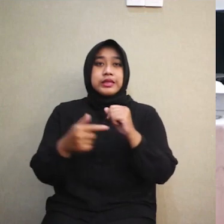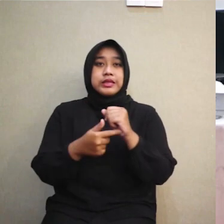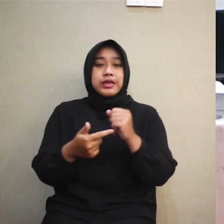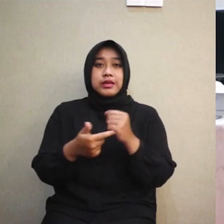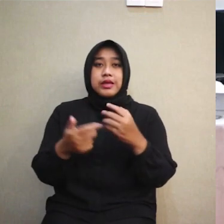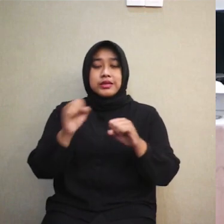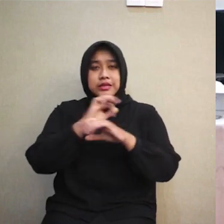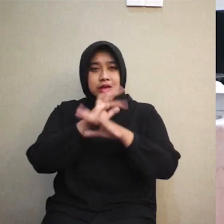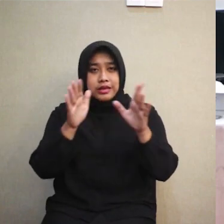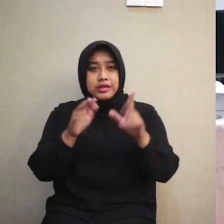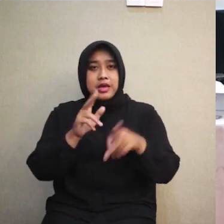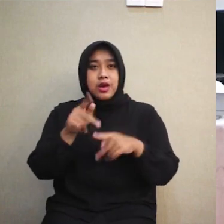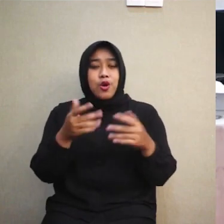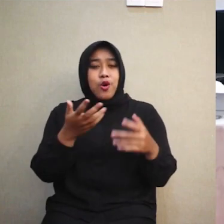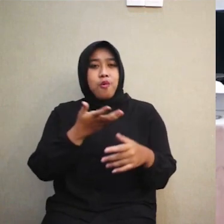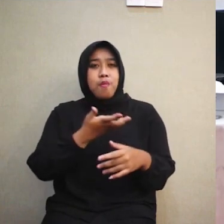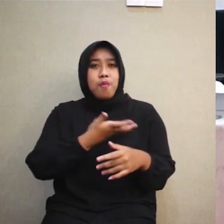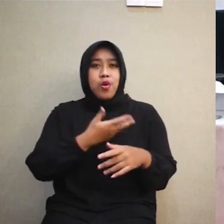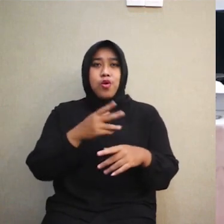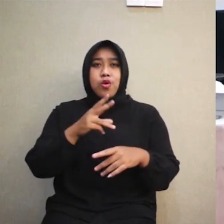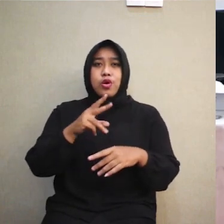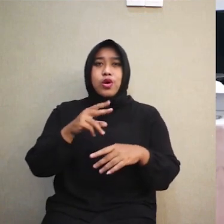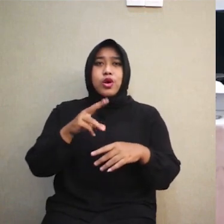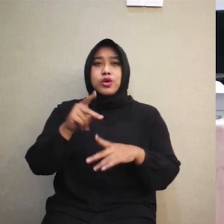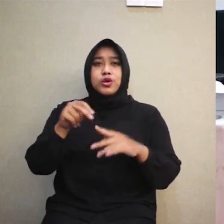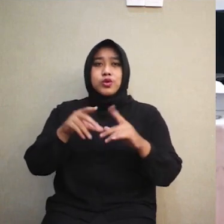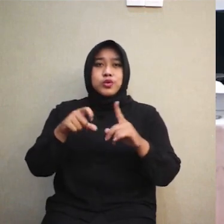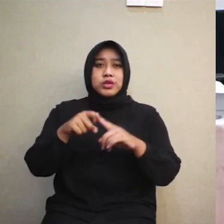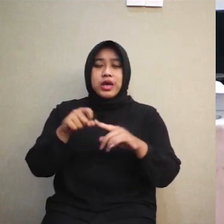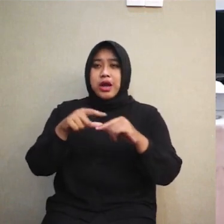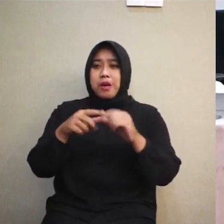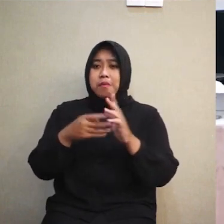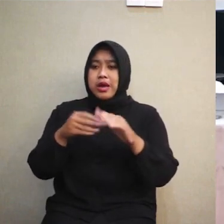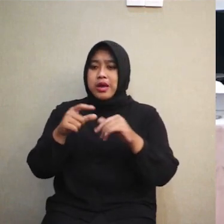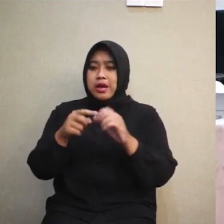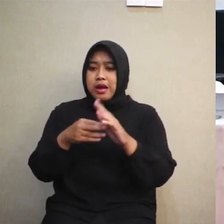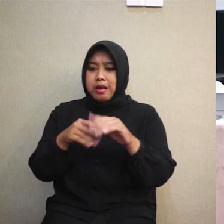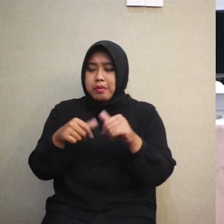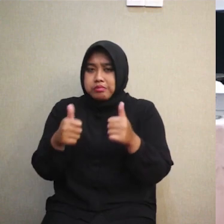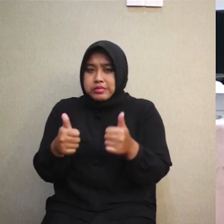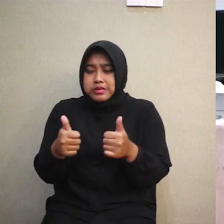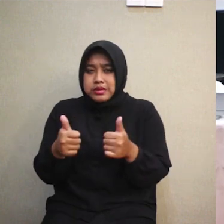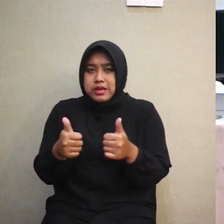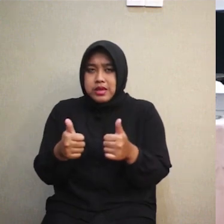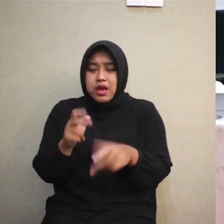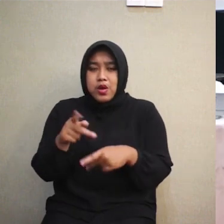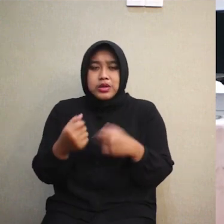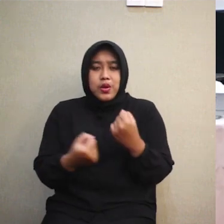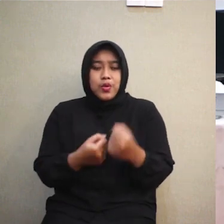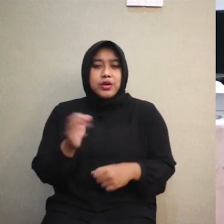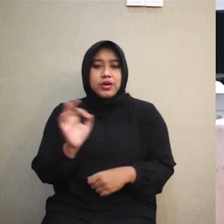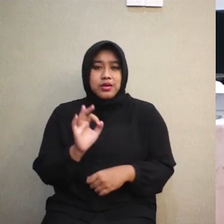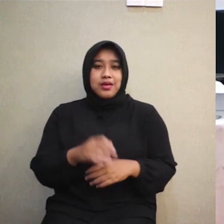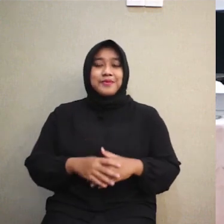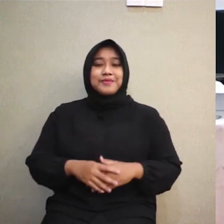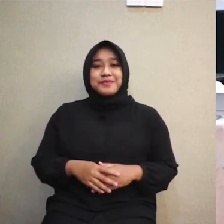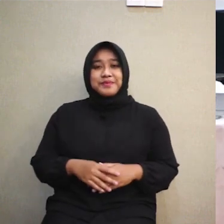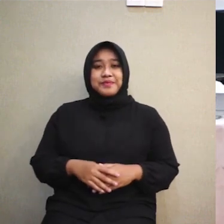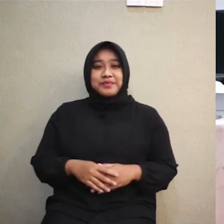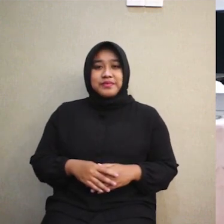Jadi kalau mau di rujak rame-rame juga bisa ya kan gitu kalau nggak dilakuin gitu